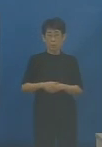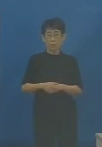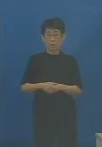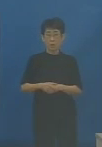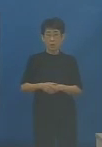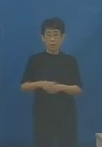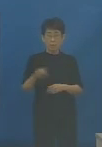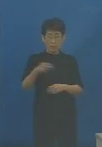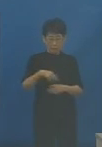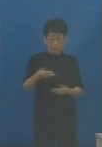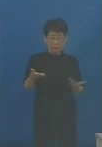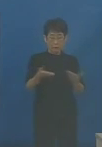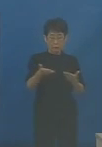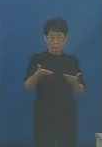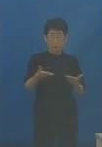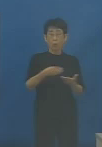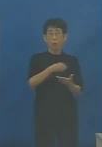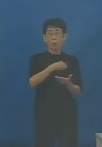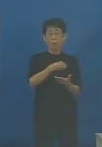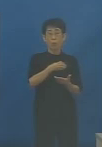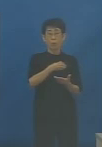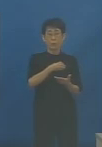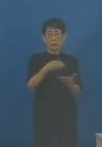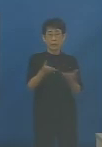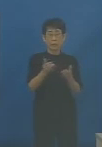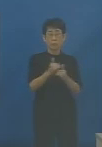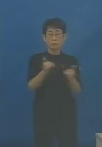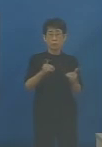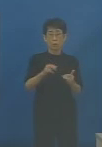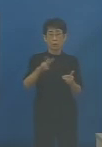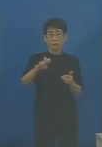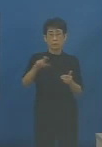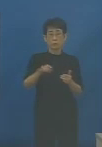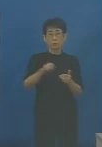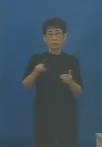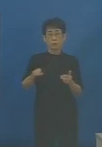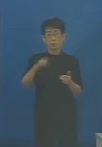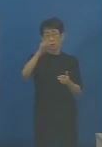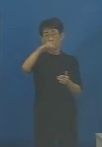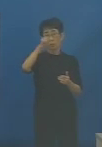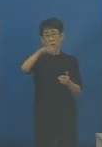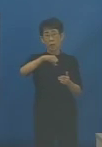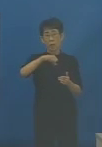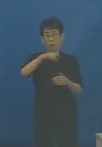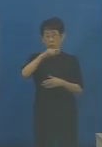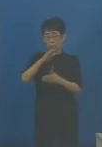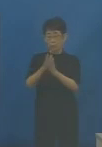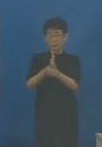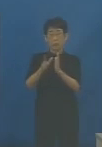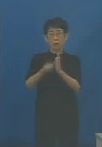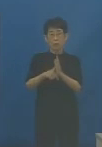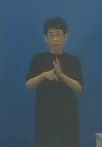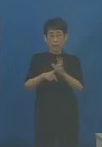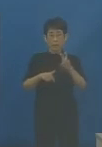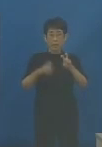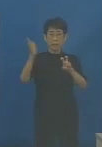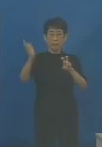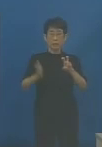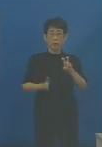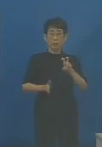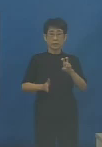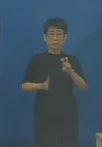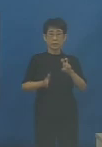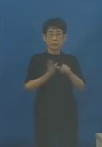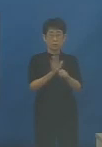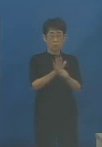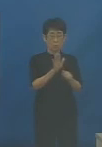名見込んでおられまして、私どももあの2割助成、これはあの、まあ、こうしたあの、企業さんの